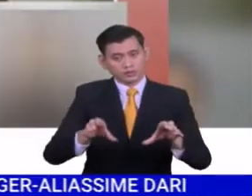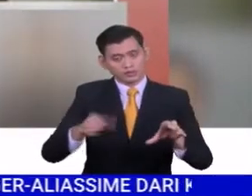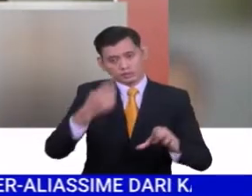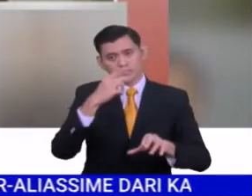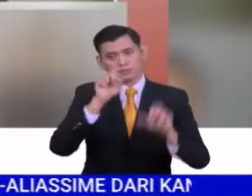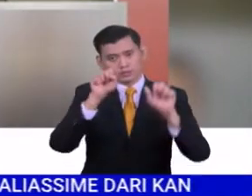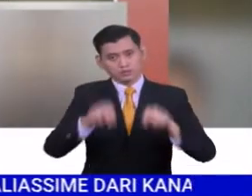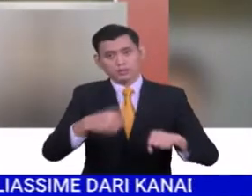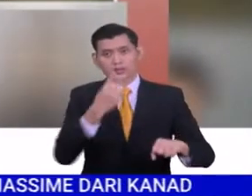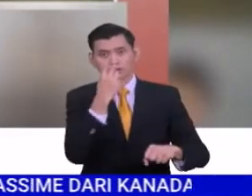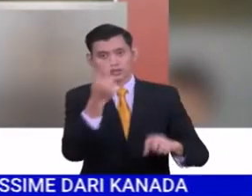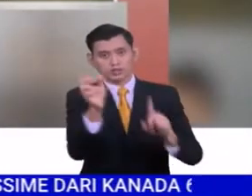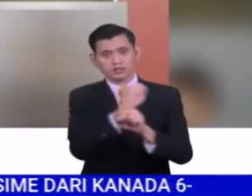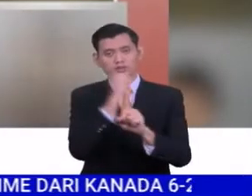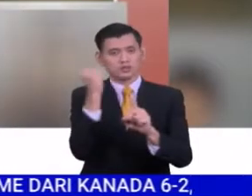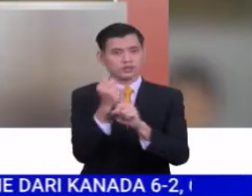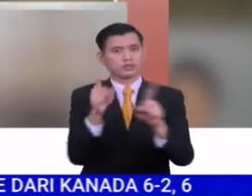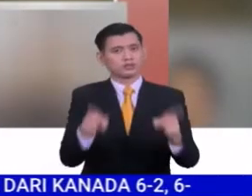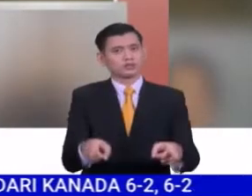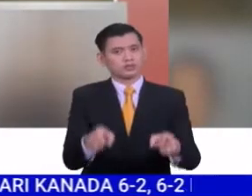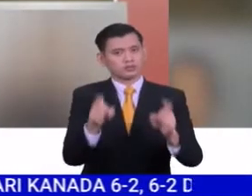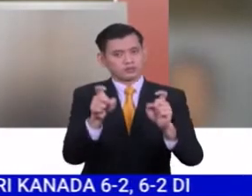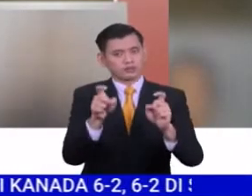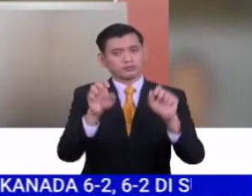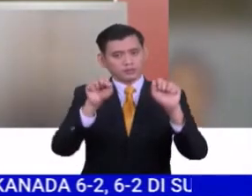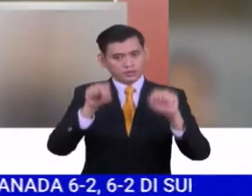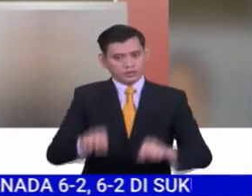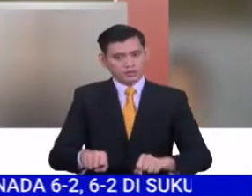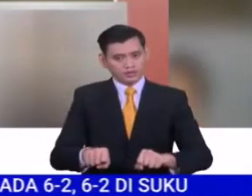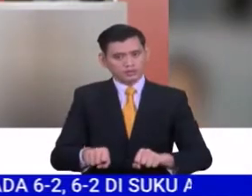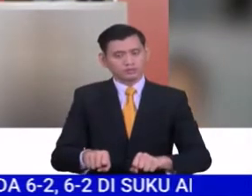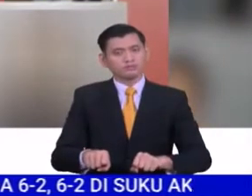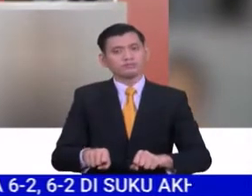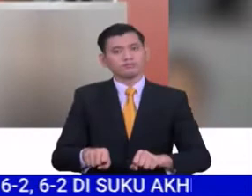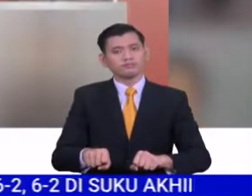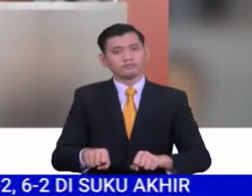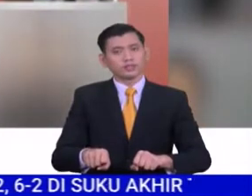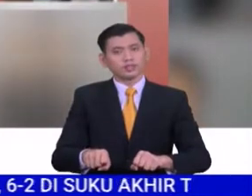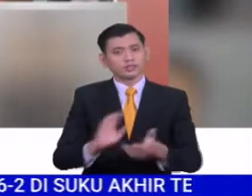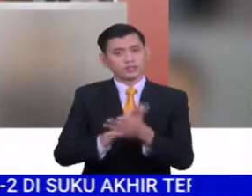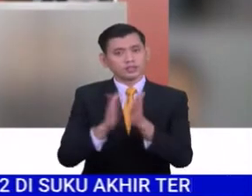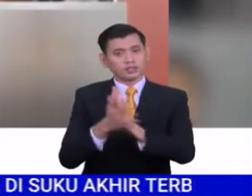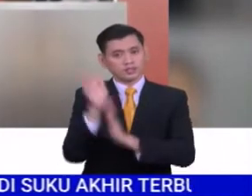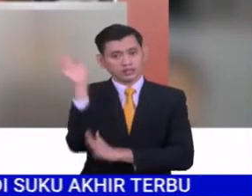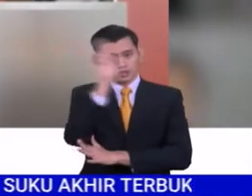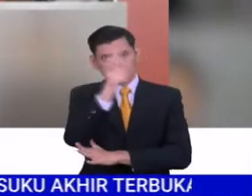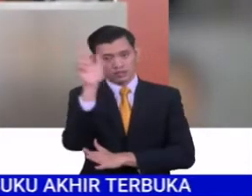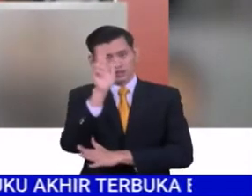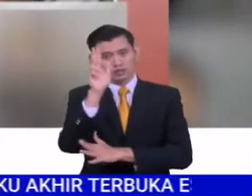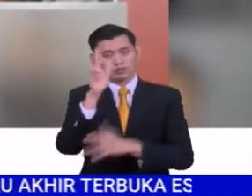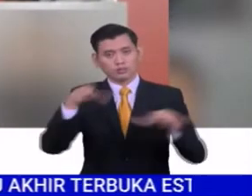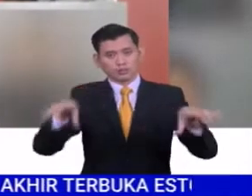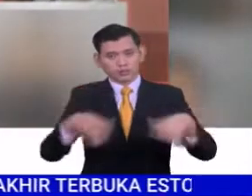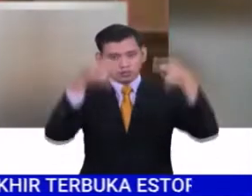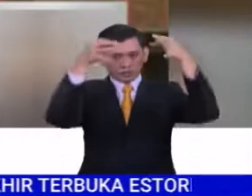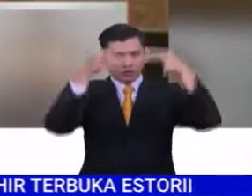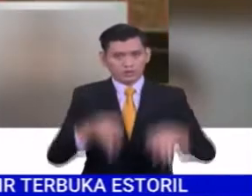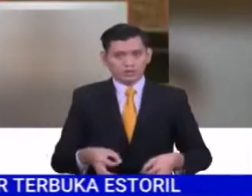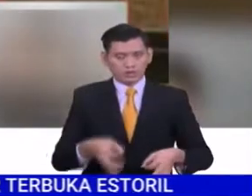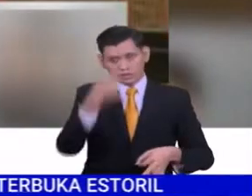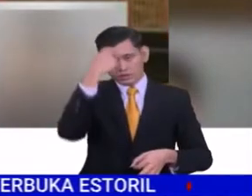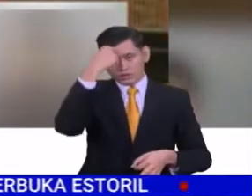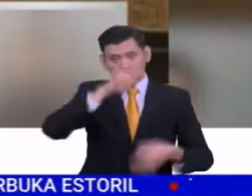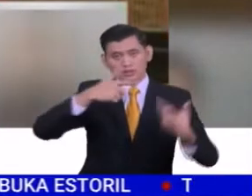bagi memulihkan keadaan secepat mungkin. Dan untuk itu kerajaan memutuskan